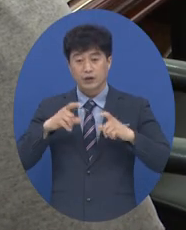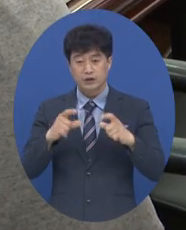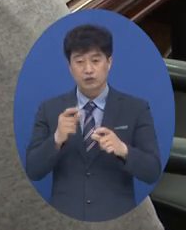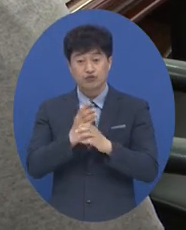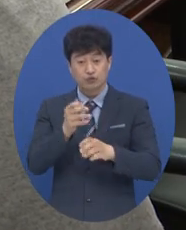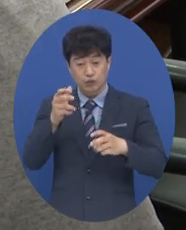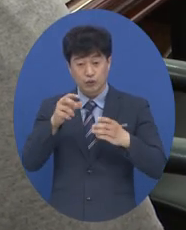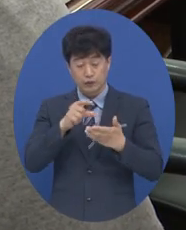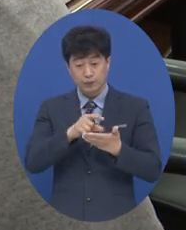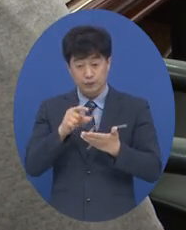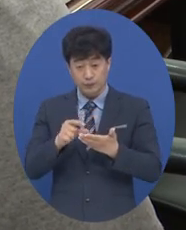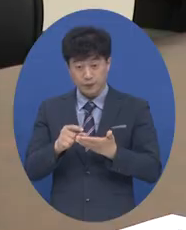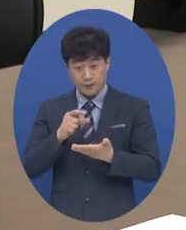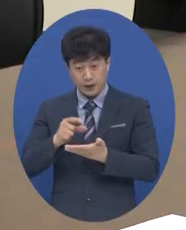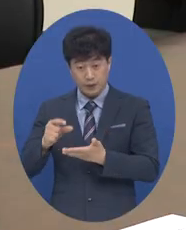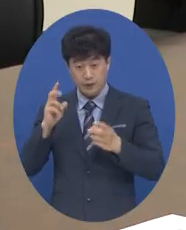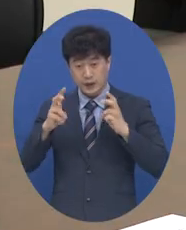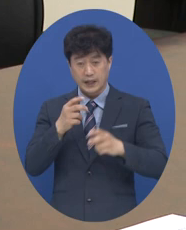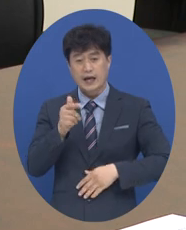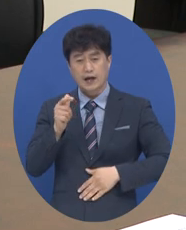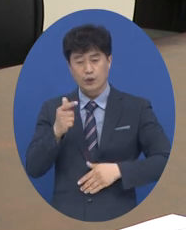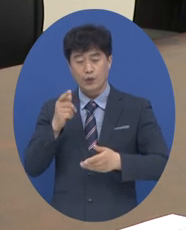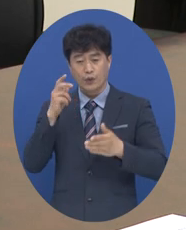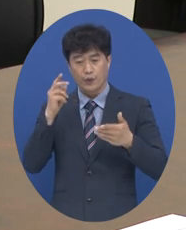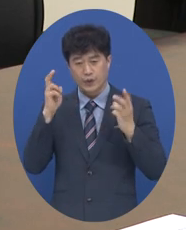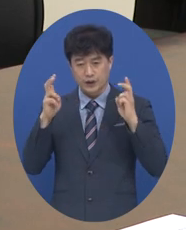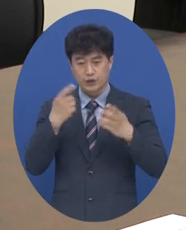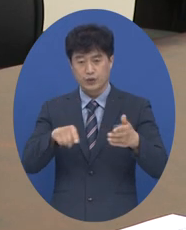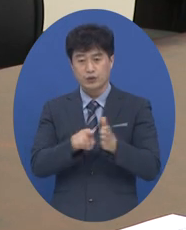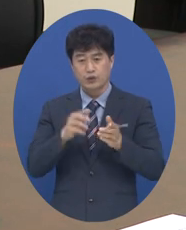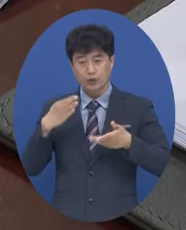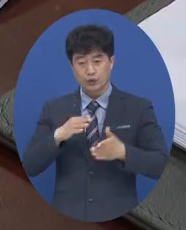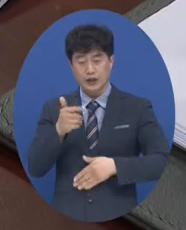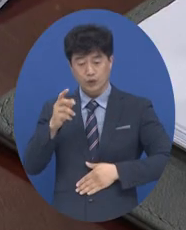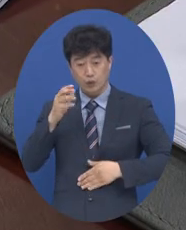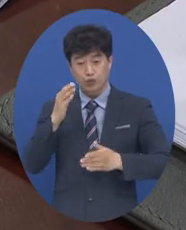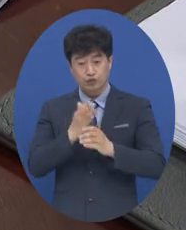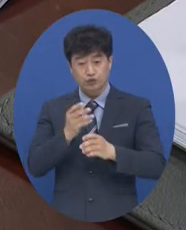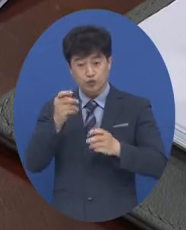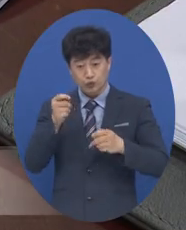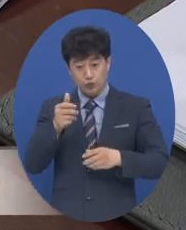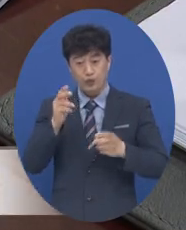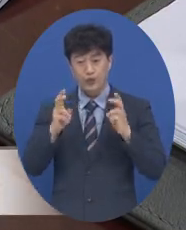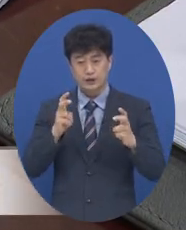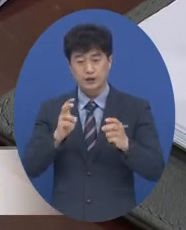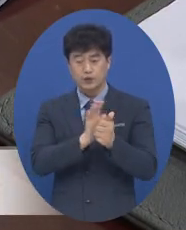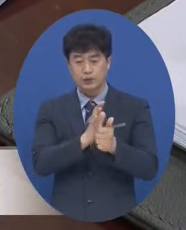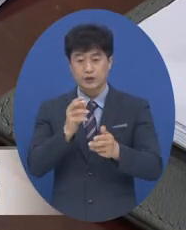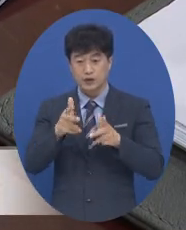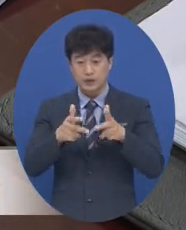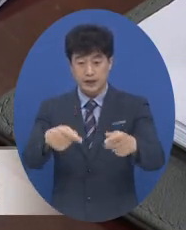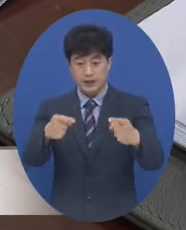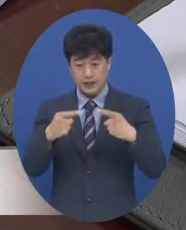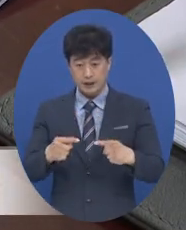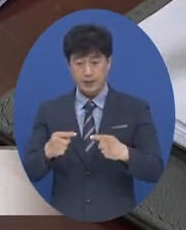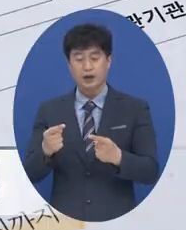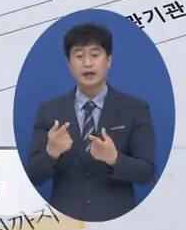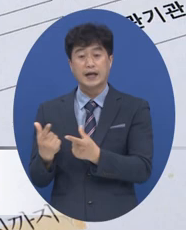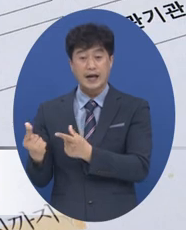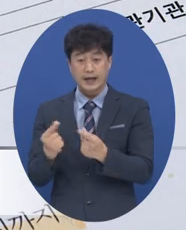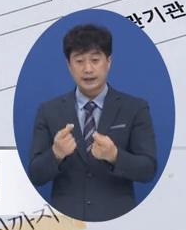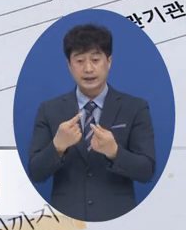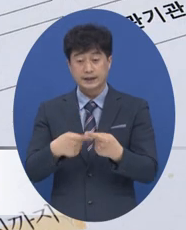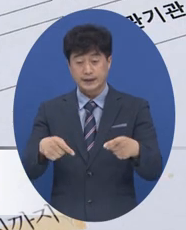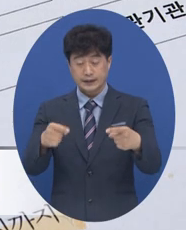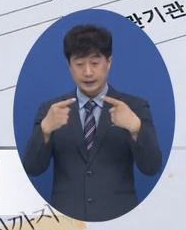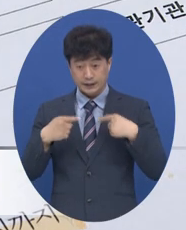지역 중소시스템 반도체 기업과 나노 기업들을 위한 경기도 나노 중소기업 지원 사업에 참여한 건데 이렇게 함께할